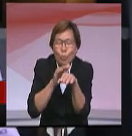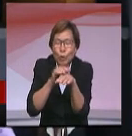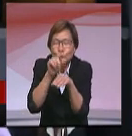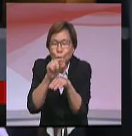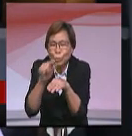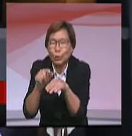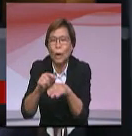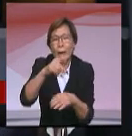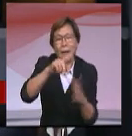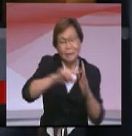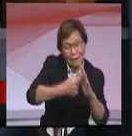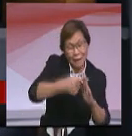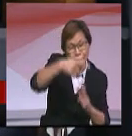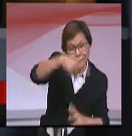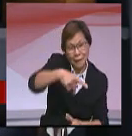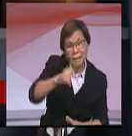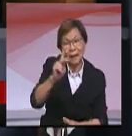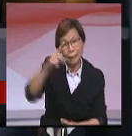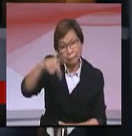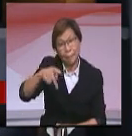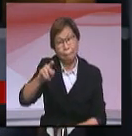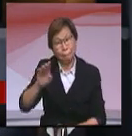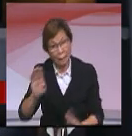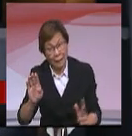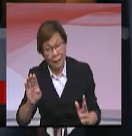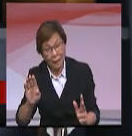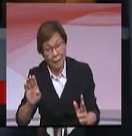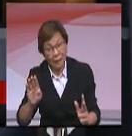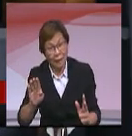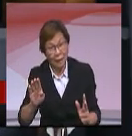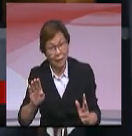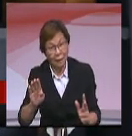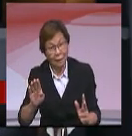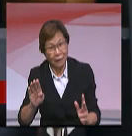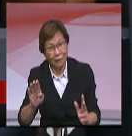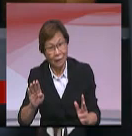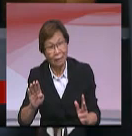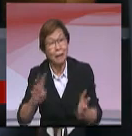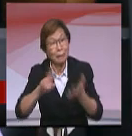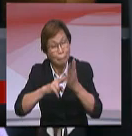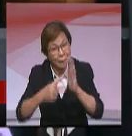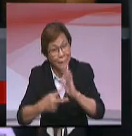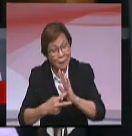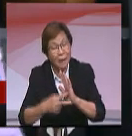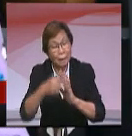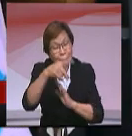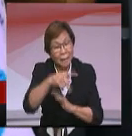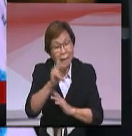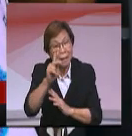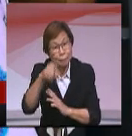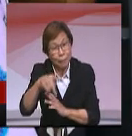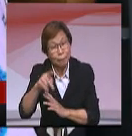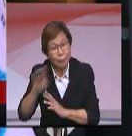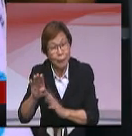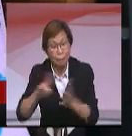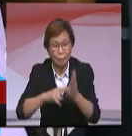memperkenalkan PKPB, iaitu PKP bersyarat, yang mana